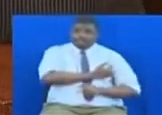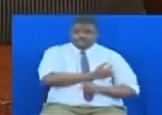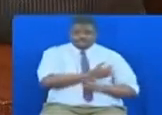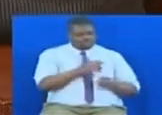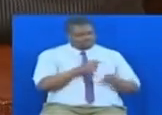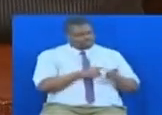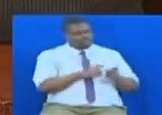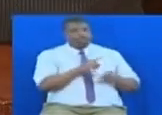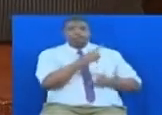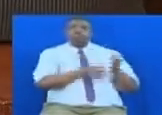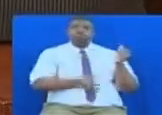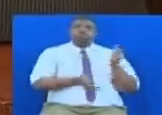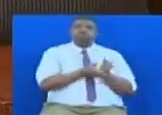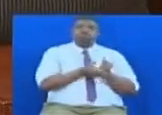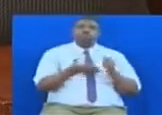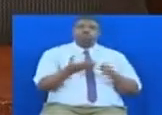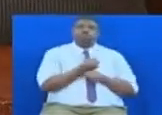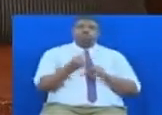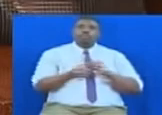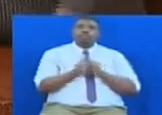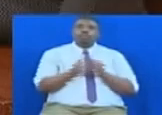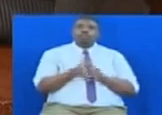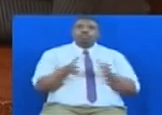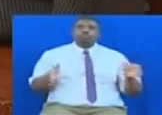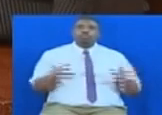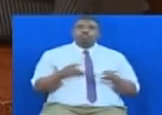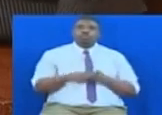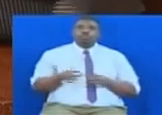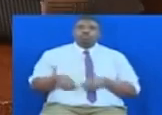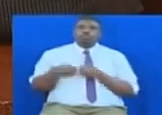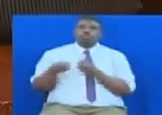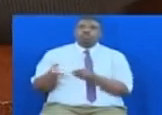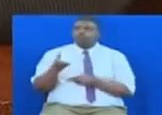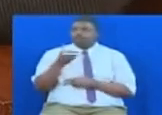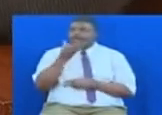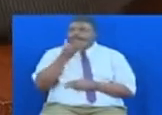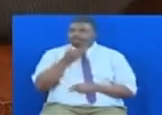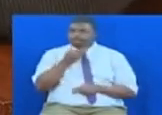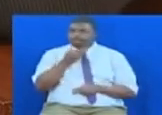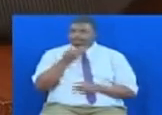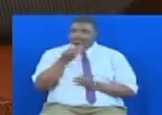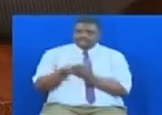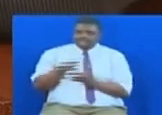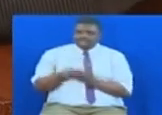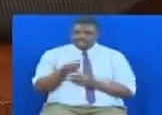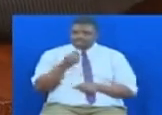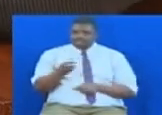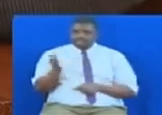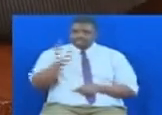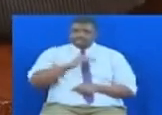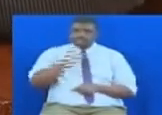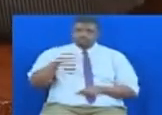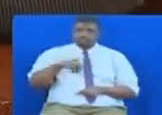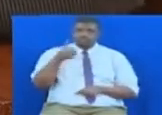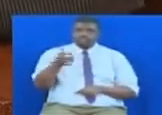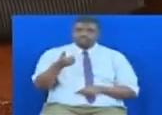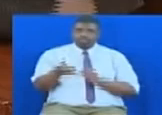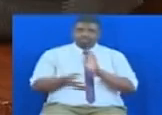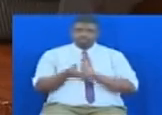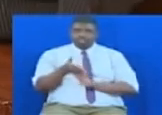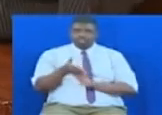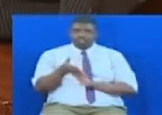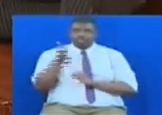kero sana ya namna kwa itifandi walivyokuwa wakitoa pesa. Akasema siku zijazo tuanze kujenga barabara zetu kwa pesa za